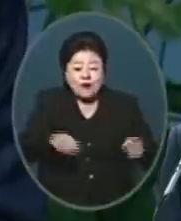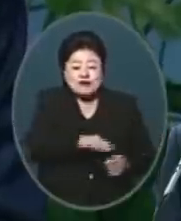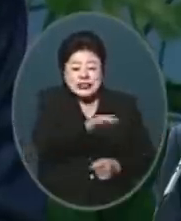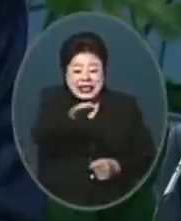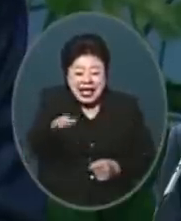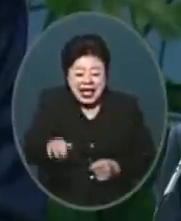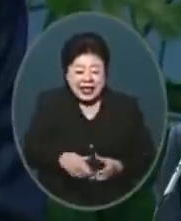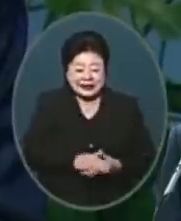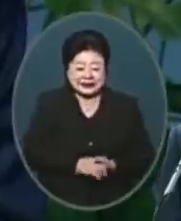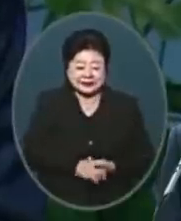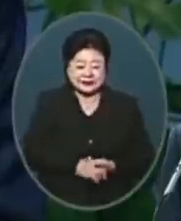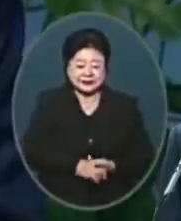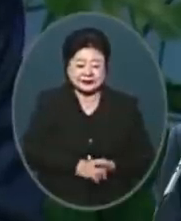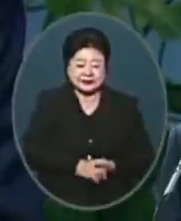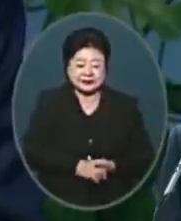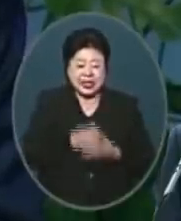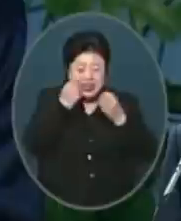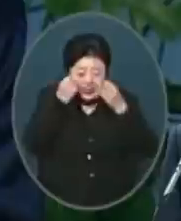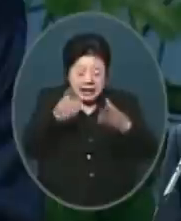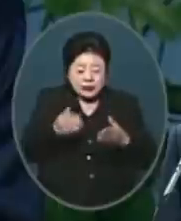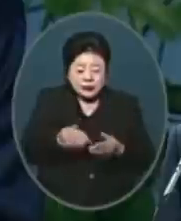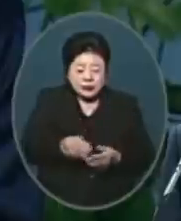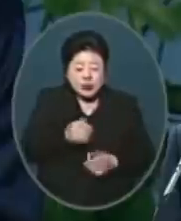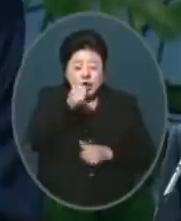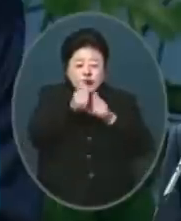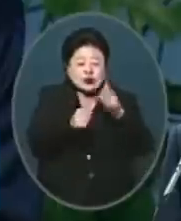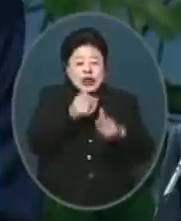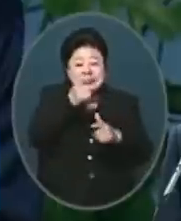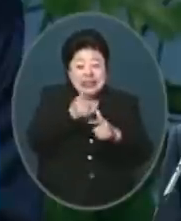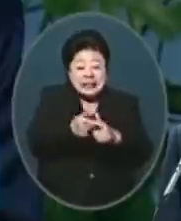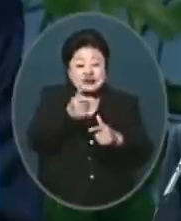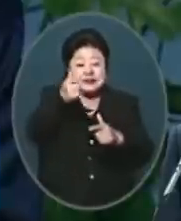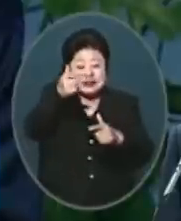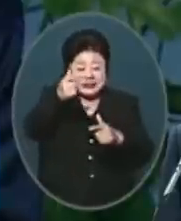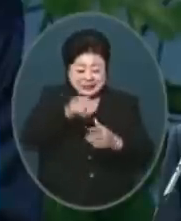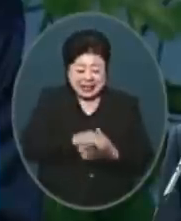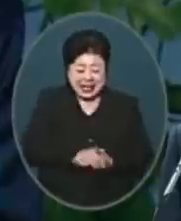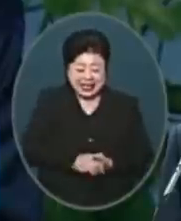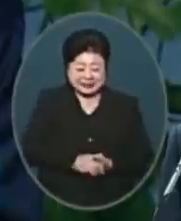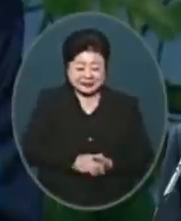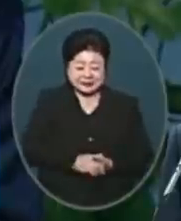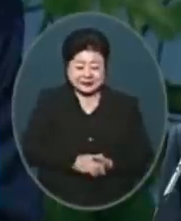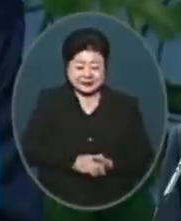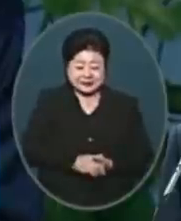우리의 새로운 조상은 예수님인 것입니다.